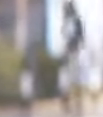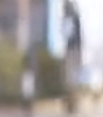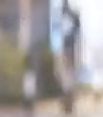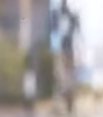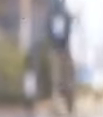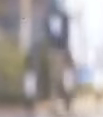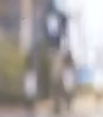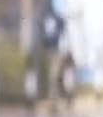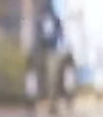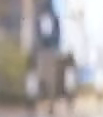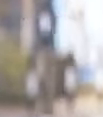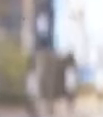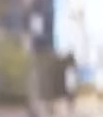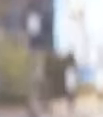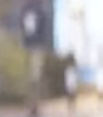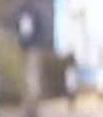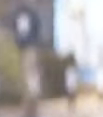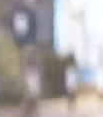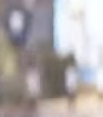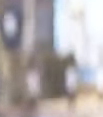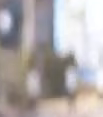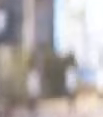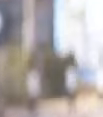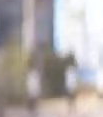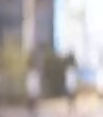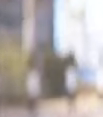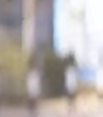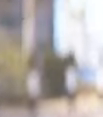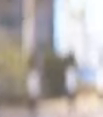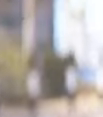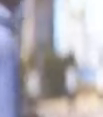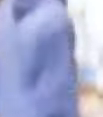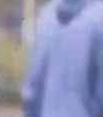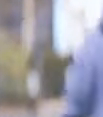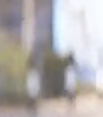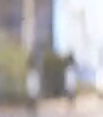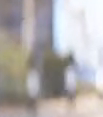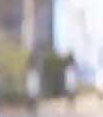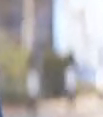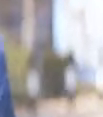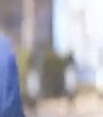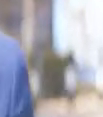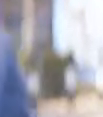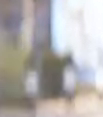I have a 4-year grace period to plan myself and repay my help. That's why I endorse BBI.